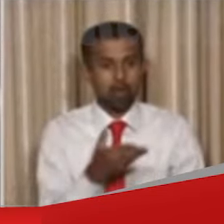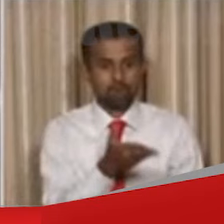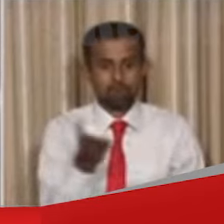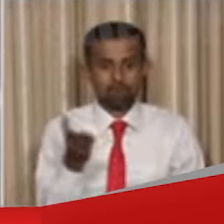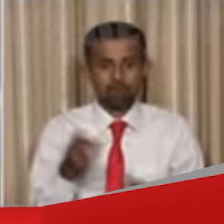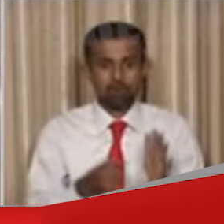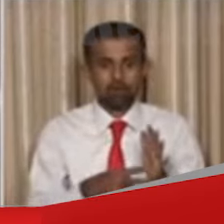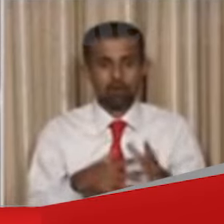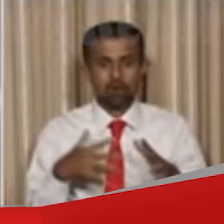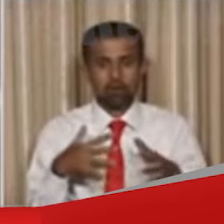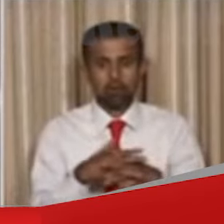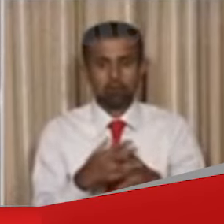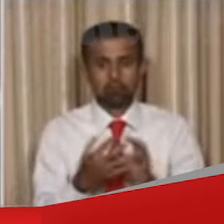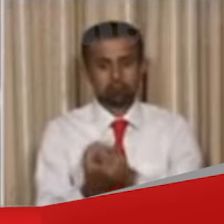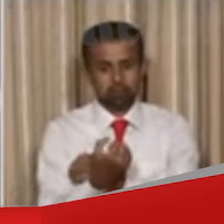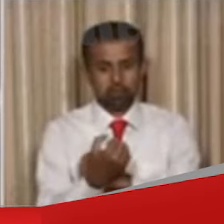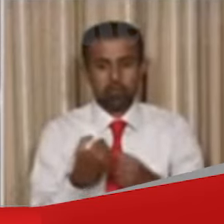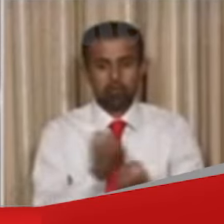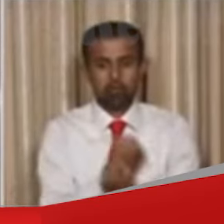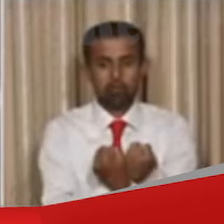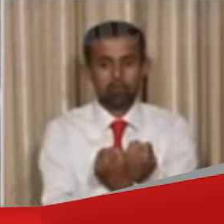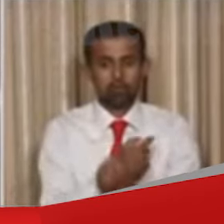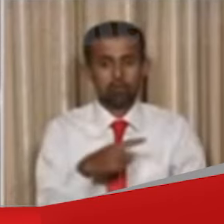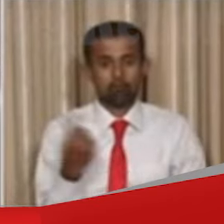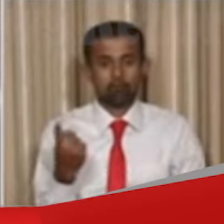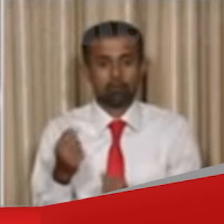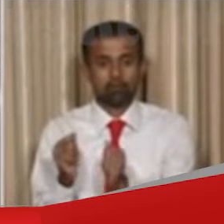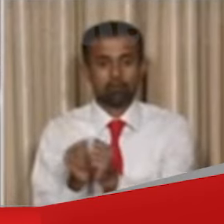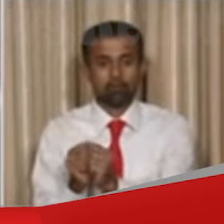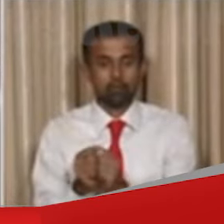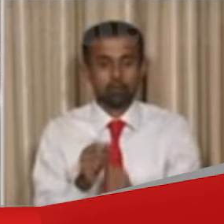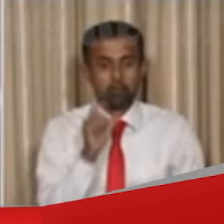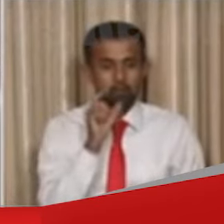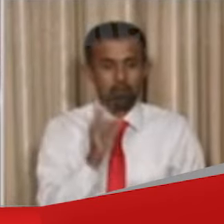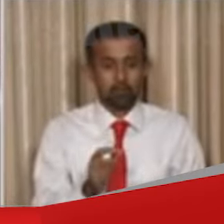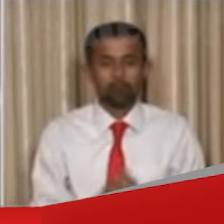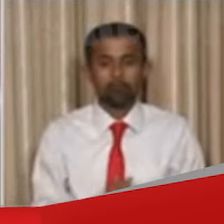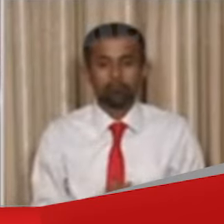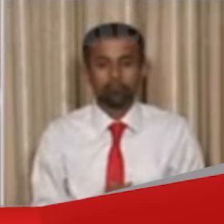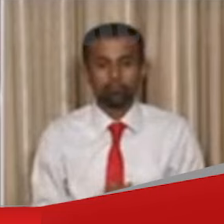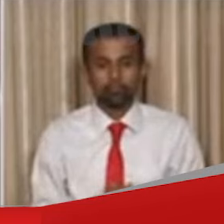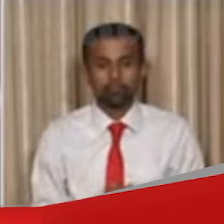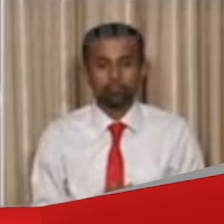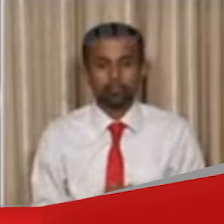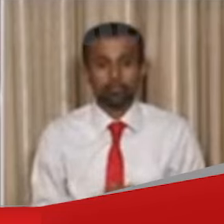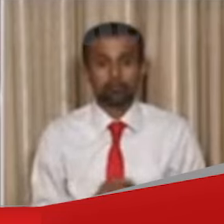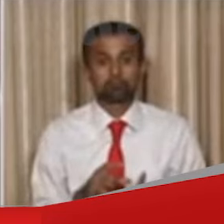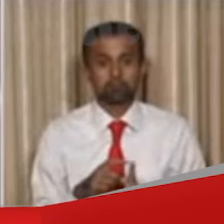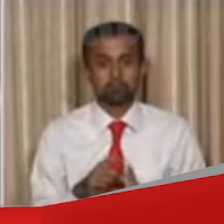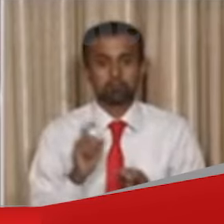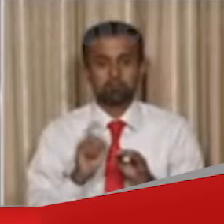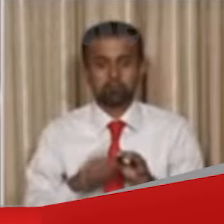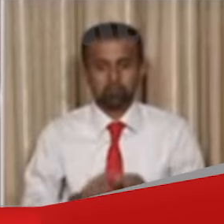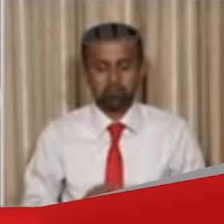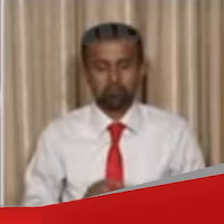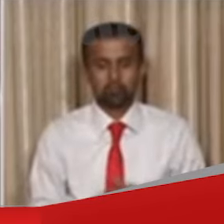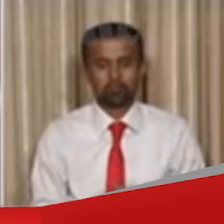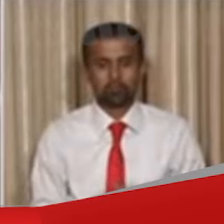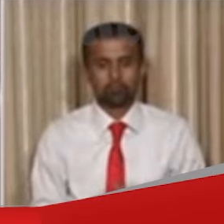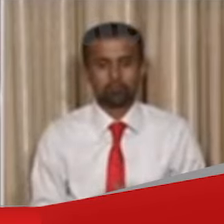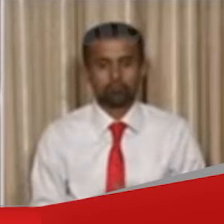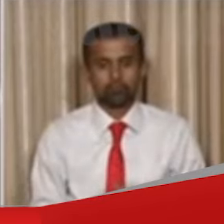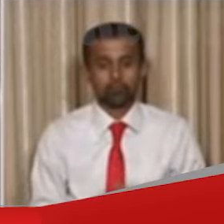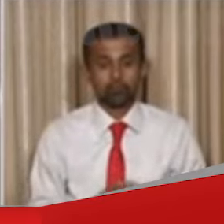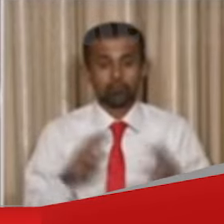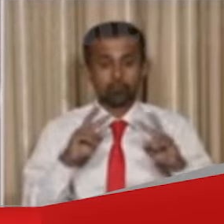නීතිය අතට අරගෙන පොලිසියත් අනික් පිරිසත් ක්‍රියාත්මක වෙන ආකාරය දිහා බලනකොට ඉතාමත්ම බරපතල ප්‍රශ්නයක්. ඒ වගේම මේ